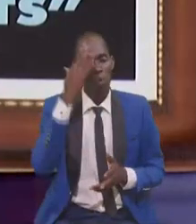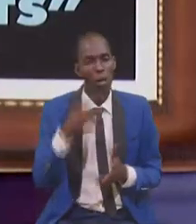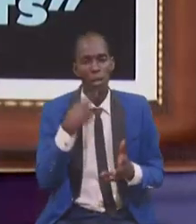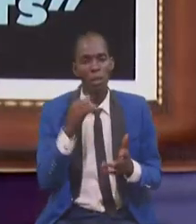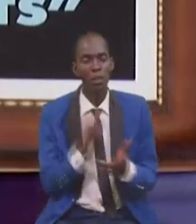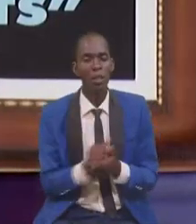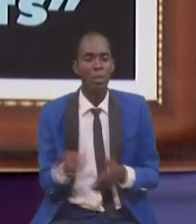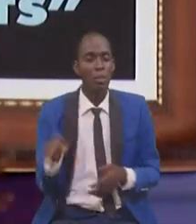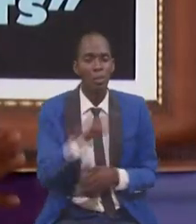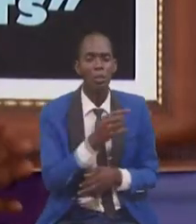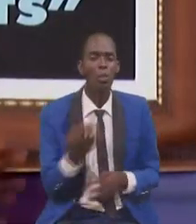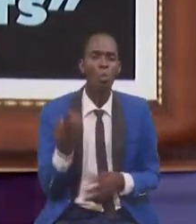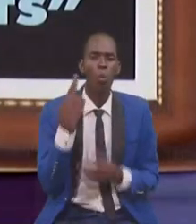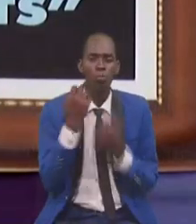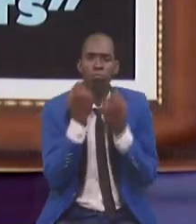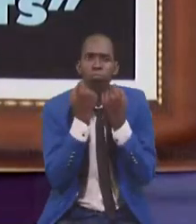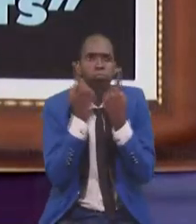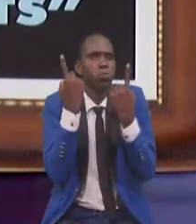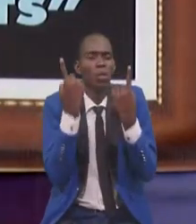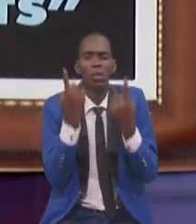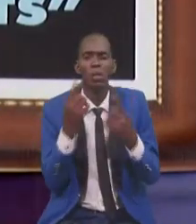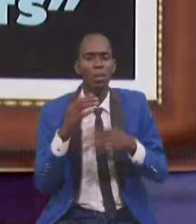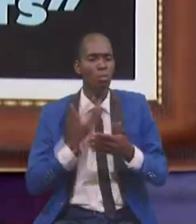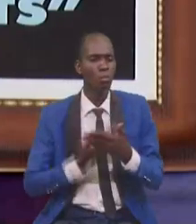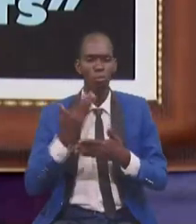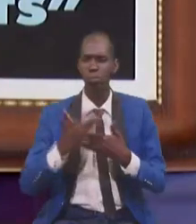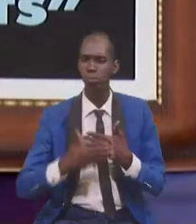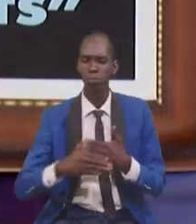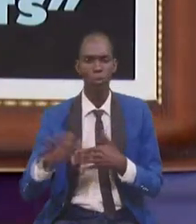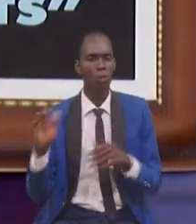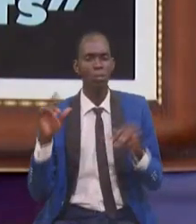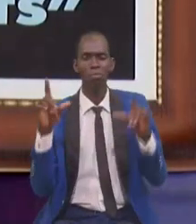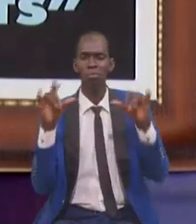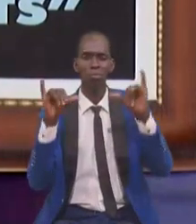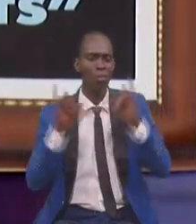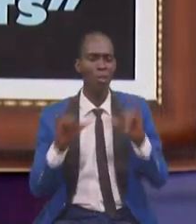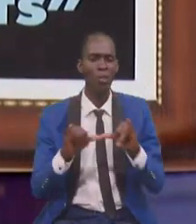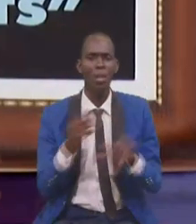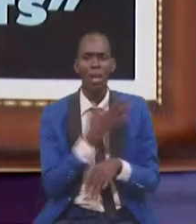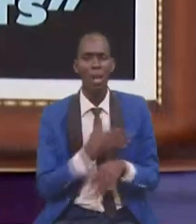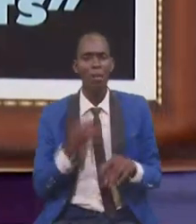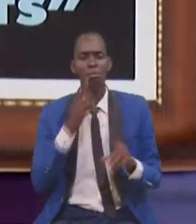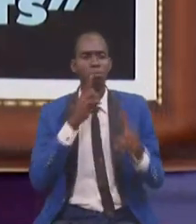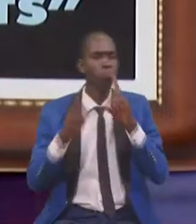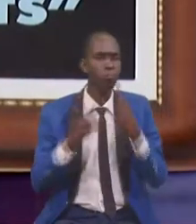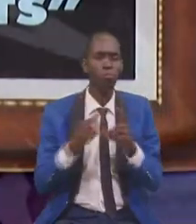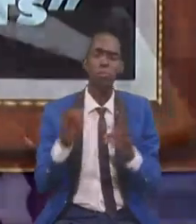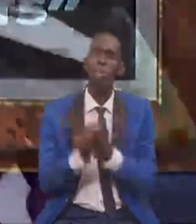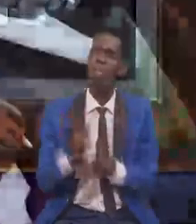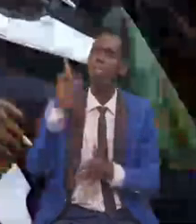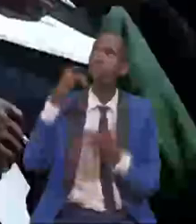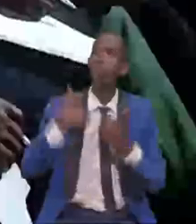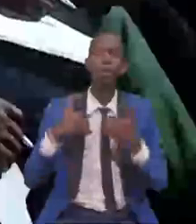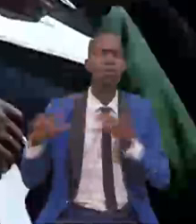dit qu'ils étaient étonnés. Ils étaient dans le plus grand étonnement. Il disait, il fait tout à